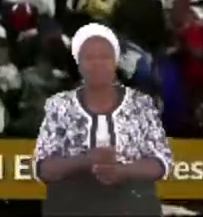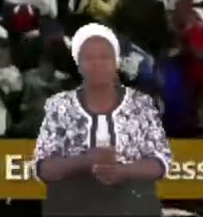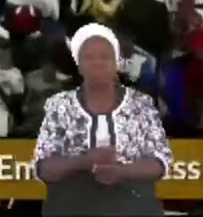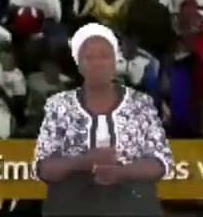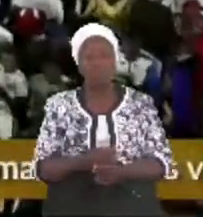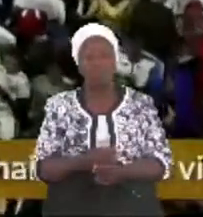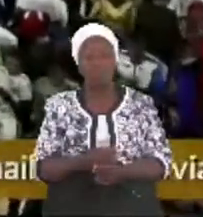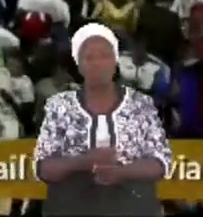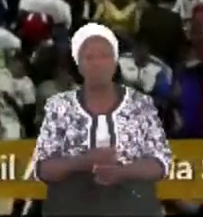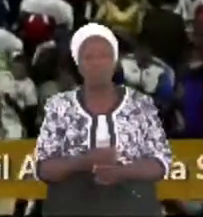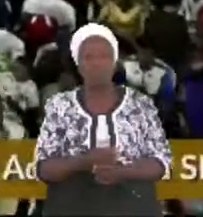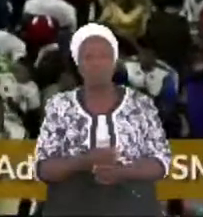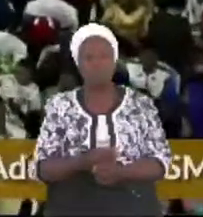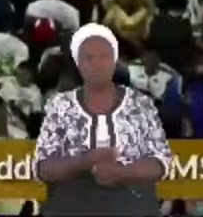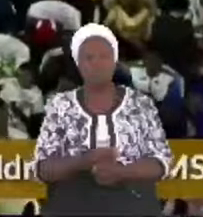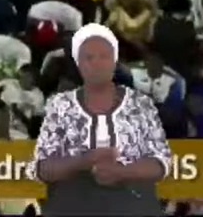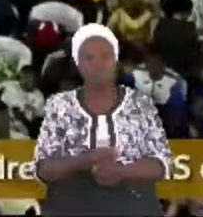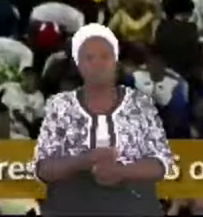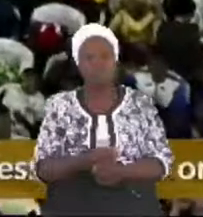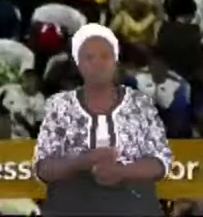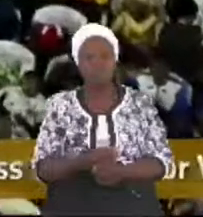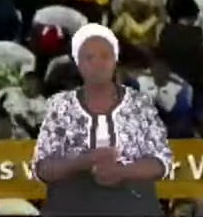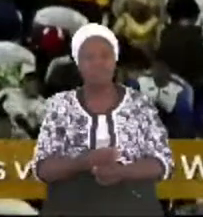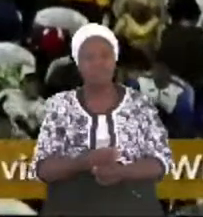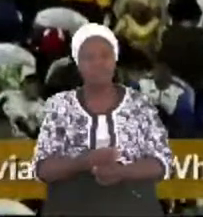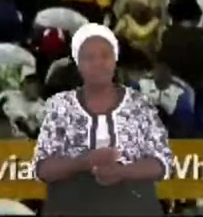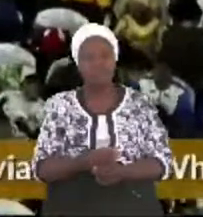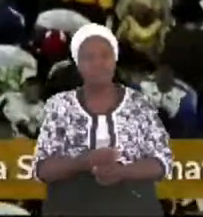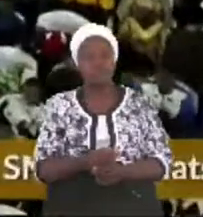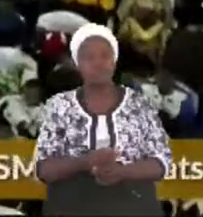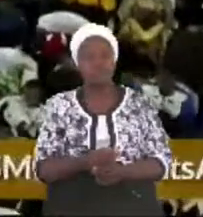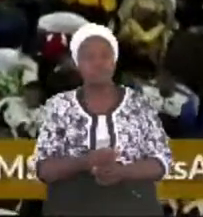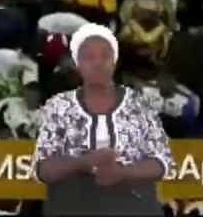à venir devant pour célébrer son miracle.